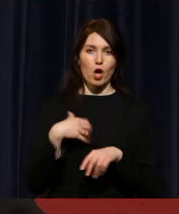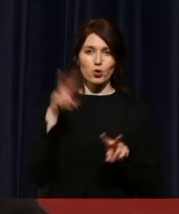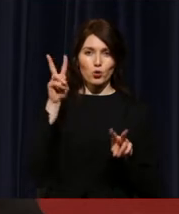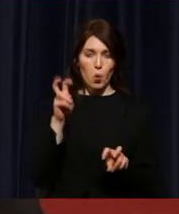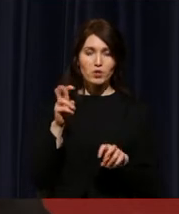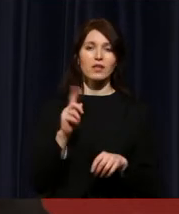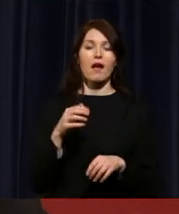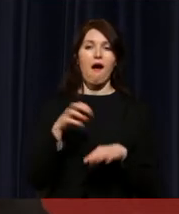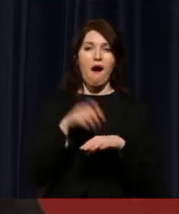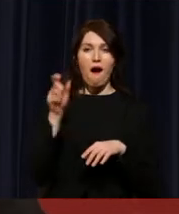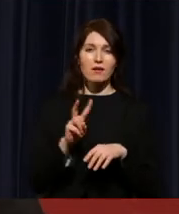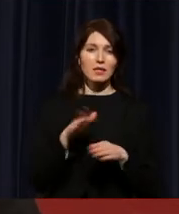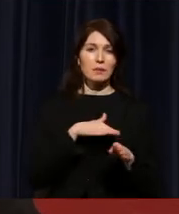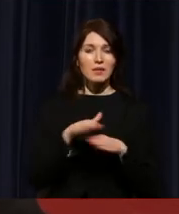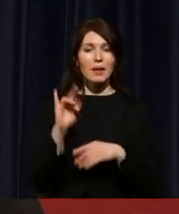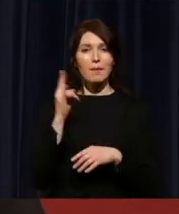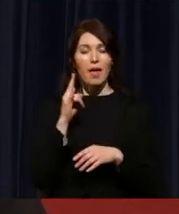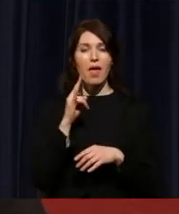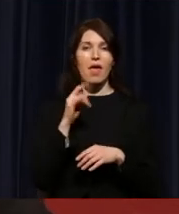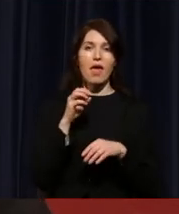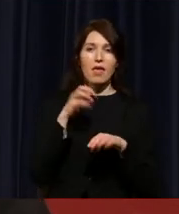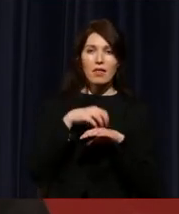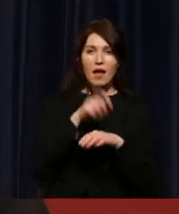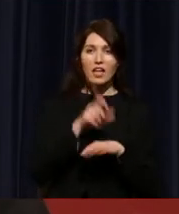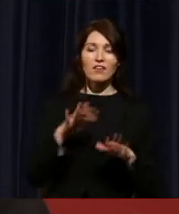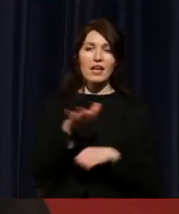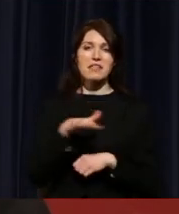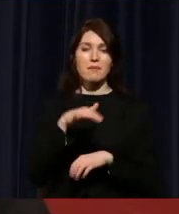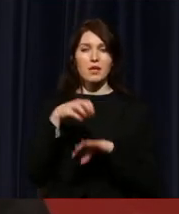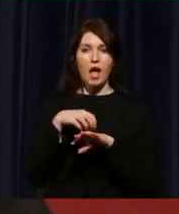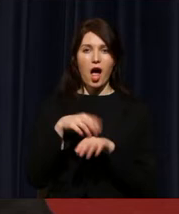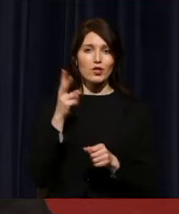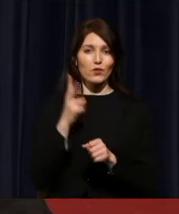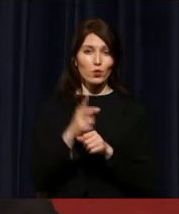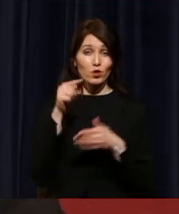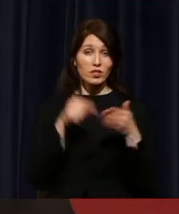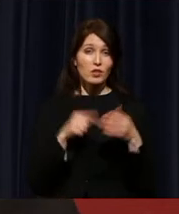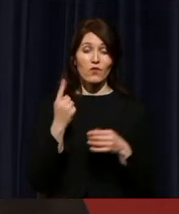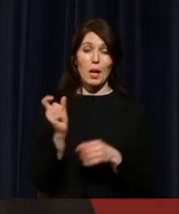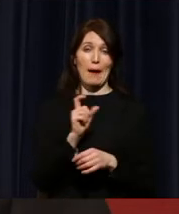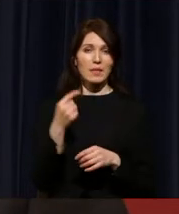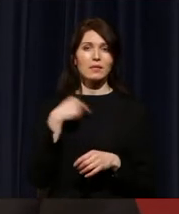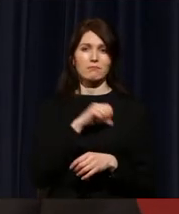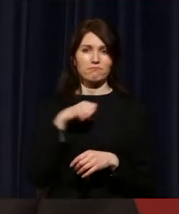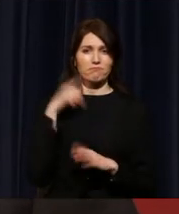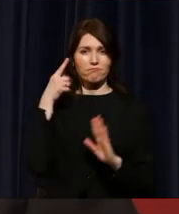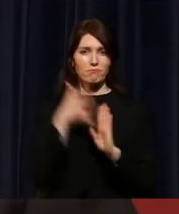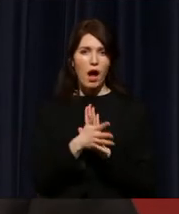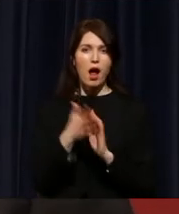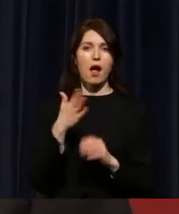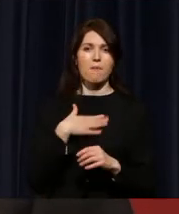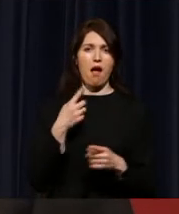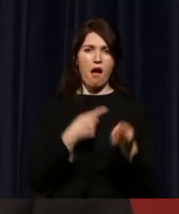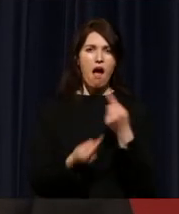kā mūsdienās teikt, pildīja vai nu pediatra vai ģimenes ārsta, nu teiksim tās funkcijas, un viņi vienā brīdī konstatēja, ka pie viņas